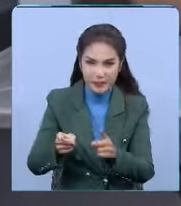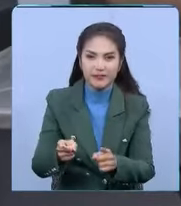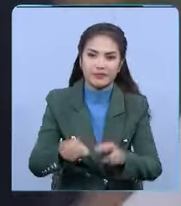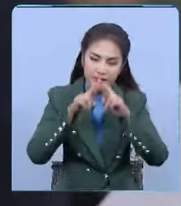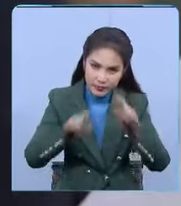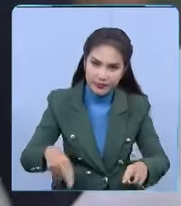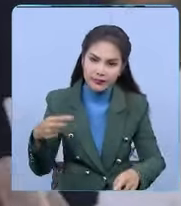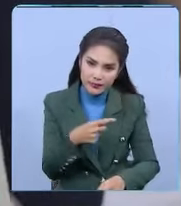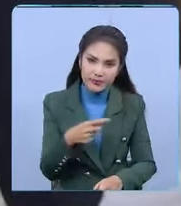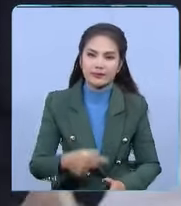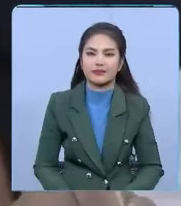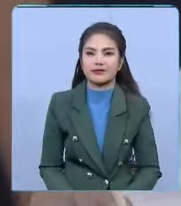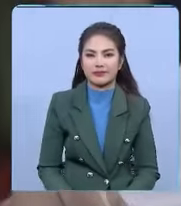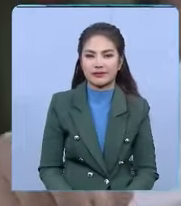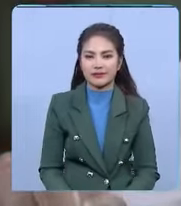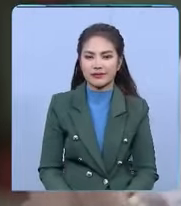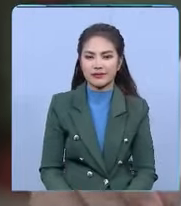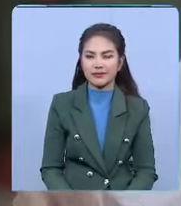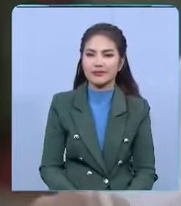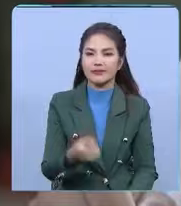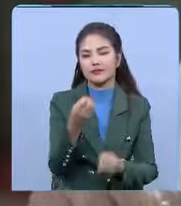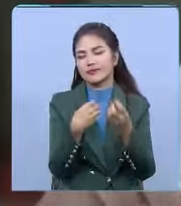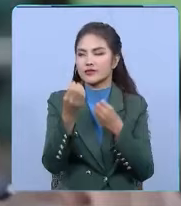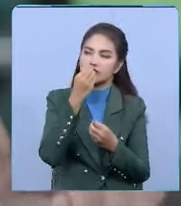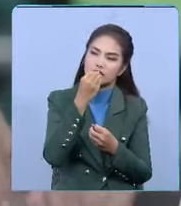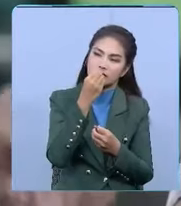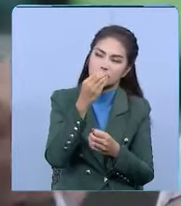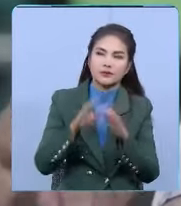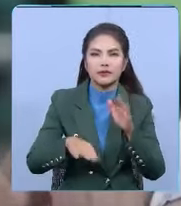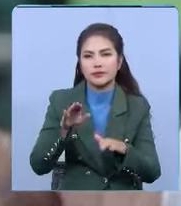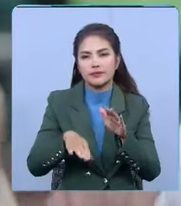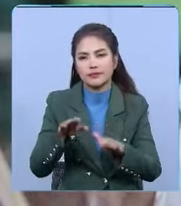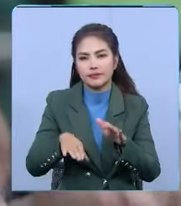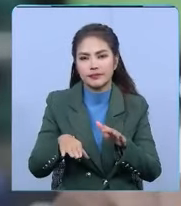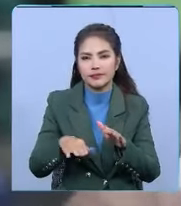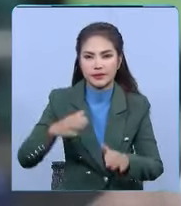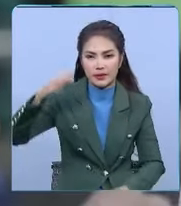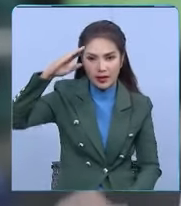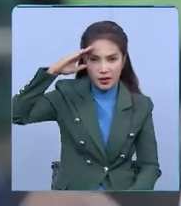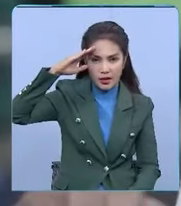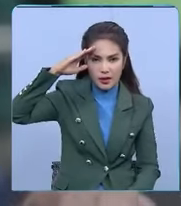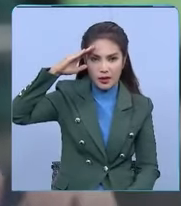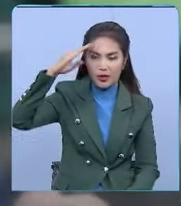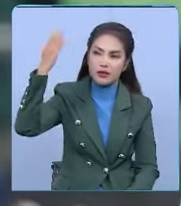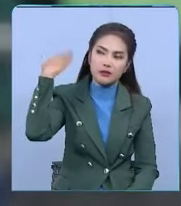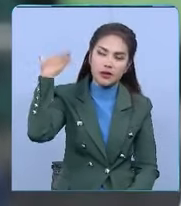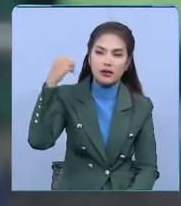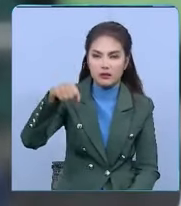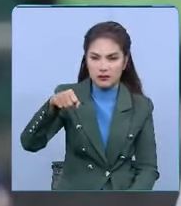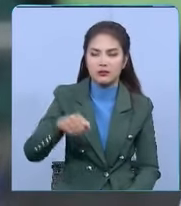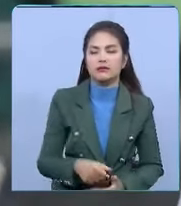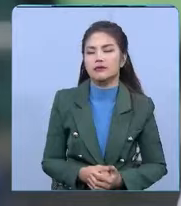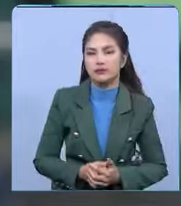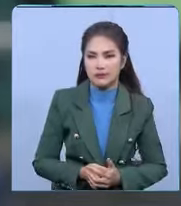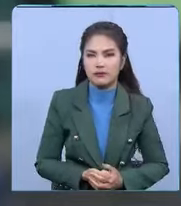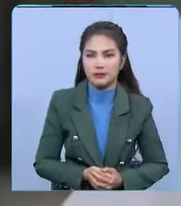ะคือเห็นท่านบอกว่ามาทานเนี่ยประมาณสักตั้งแต่ตอนเป็นทหารอยู ่ถ้าเป็นในทหารอยู่แล้วมาผมมา